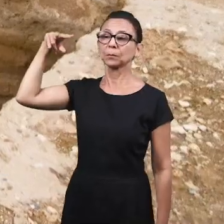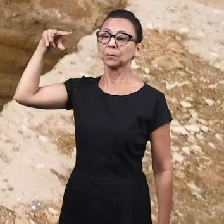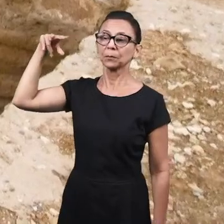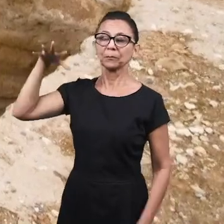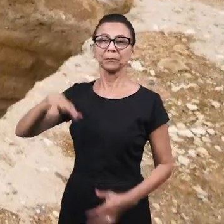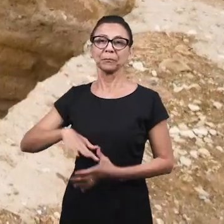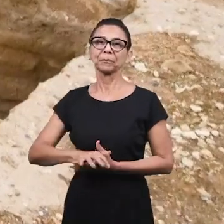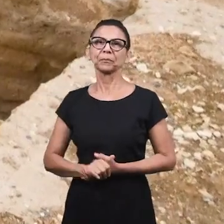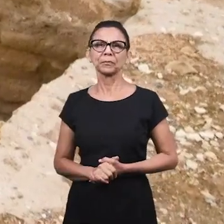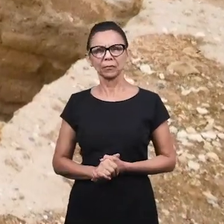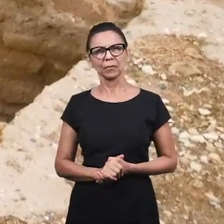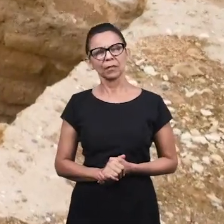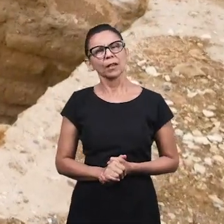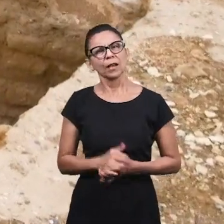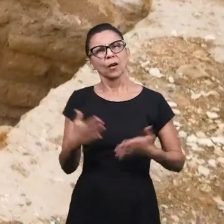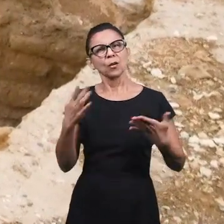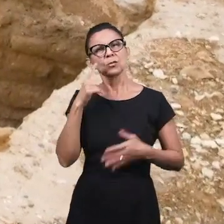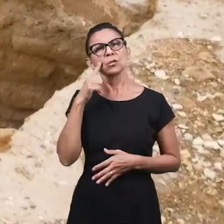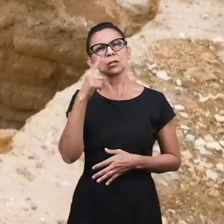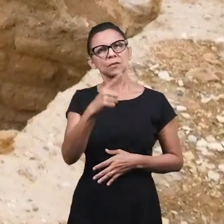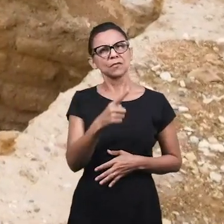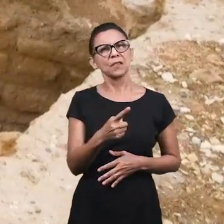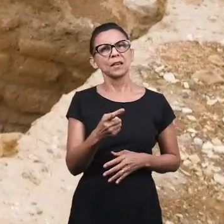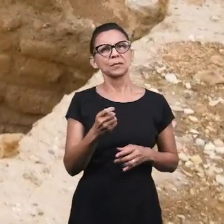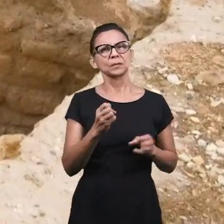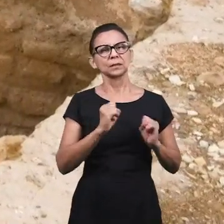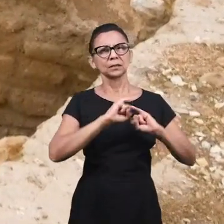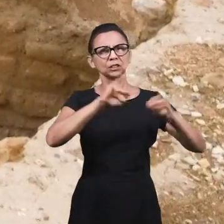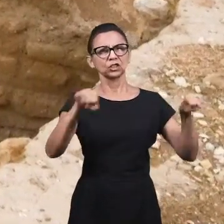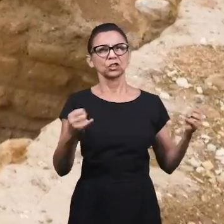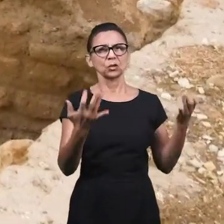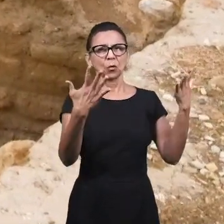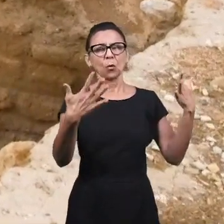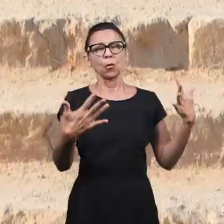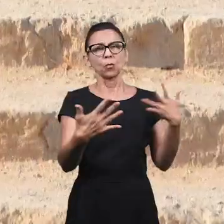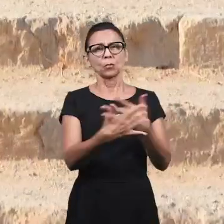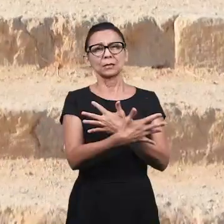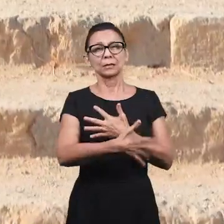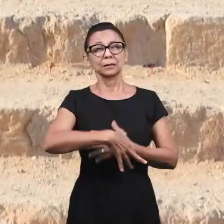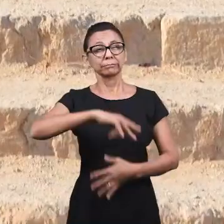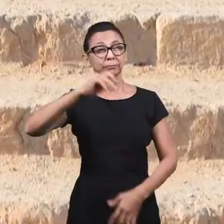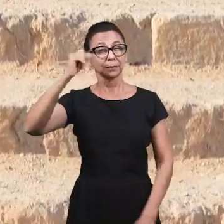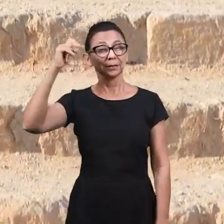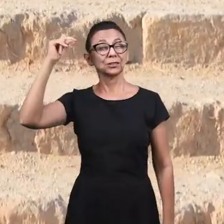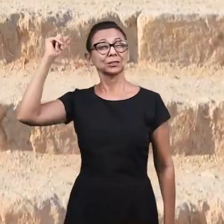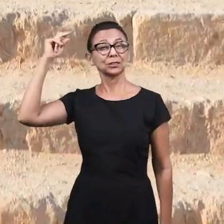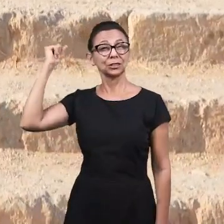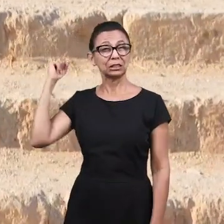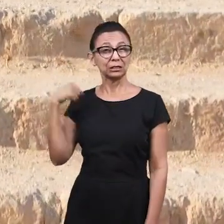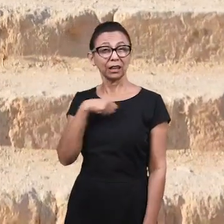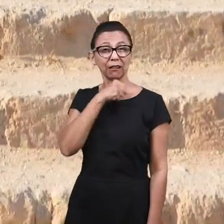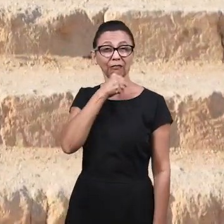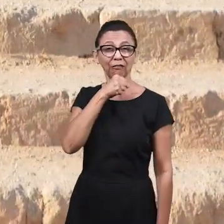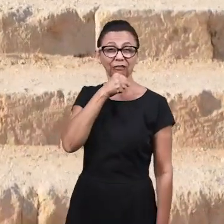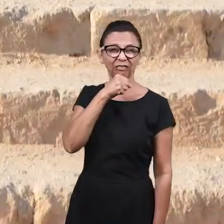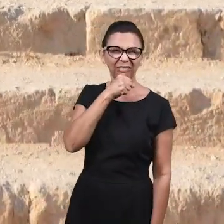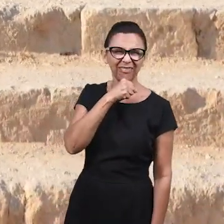de Jéricho, qui a des constructions très anciennes, quelques